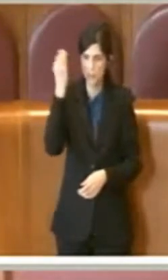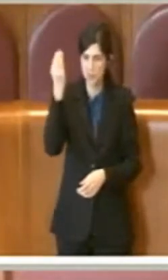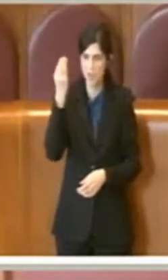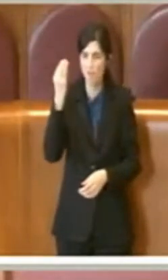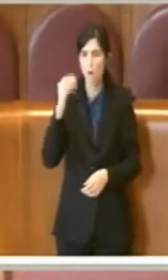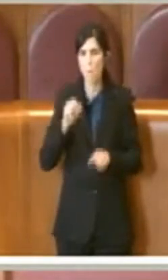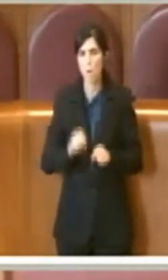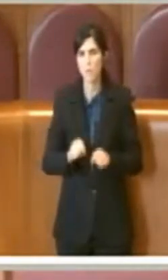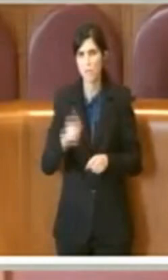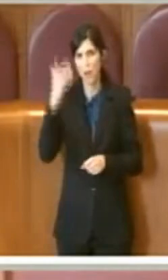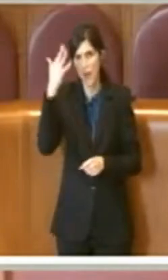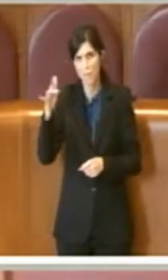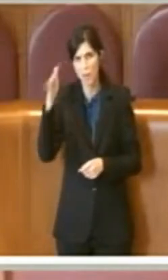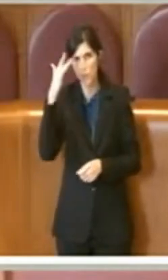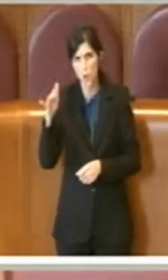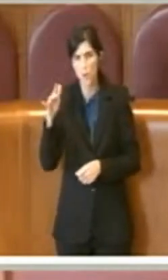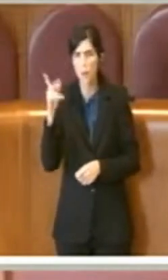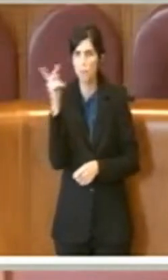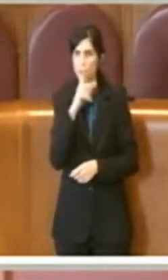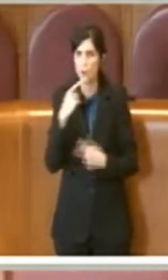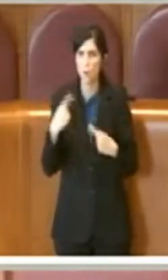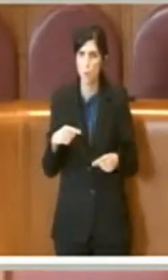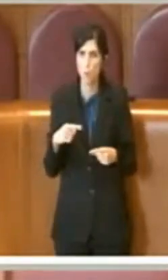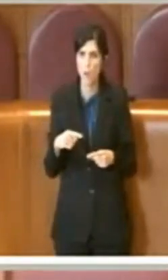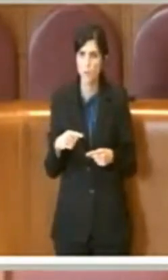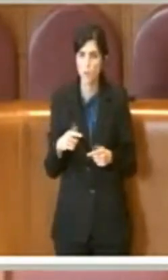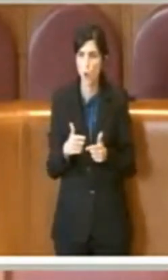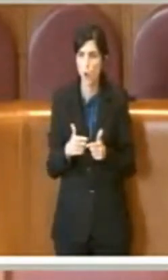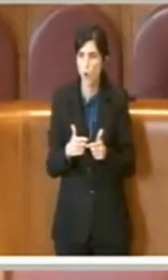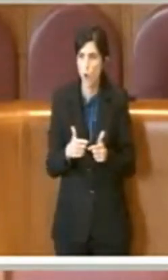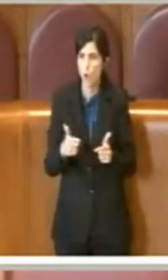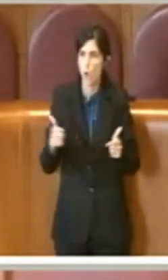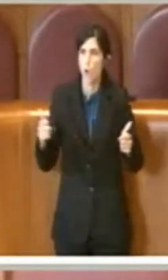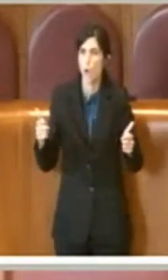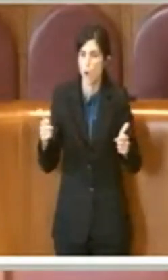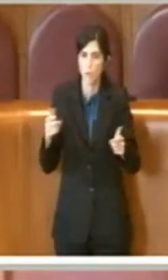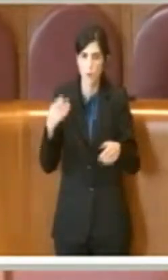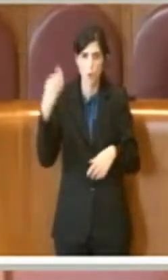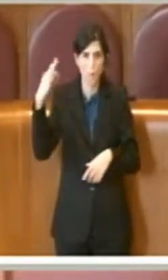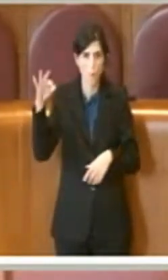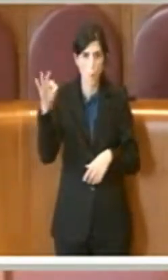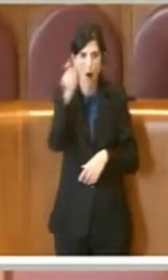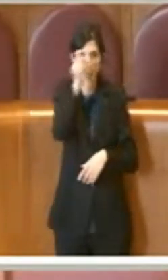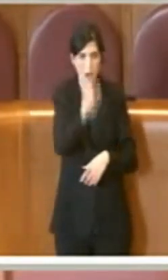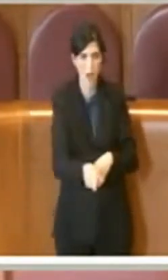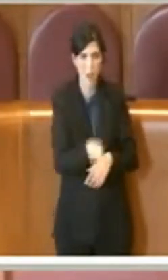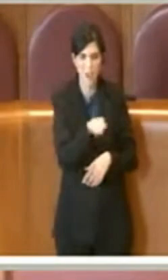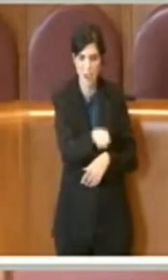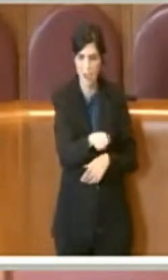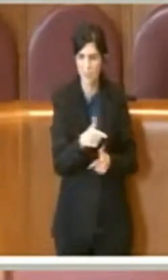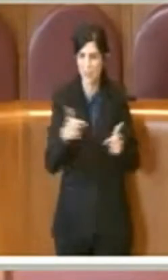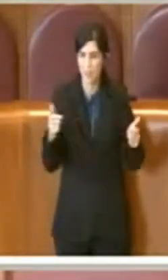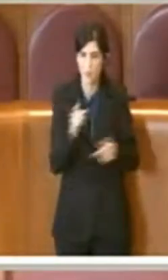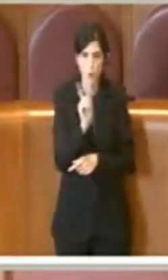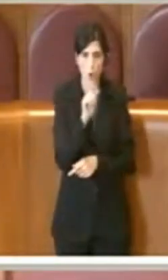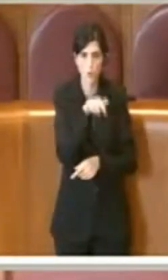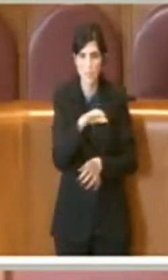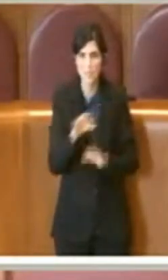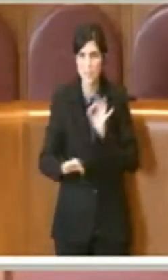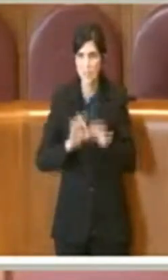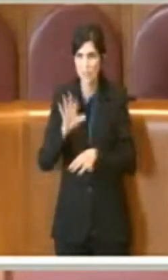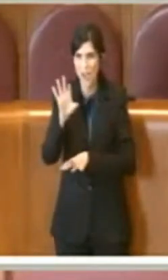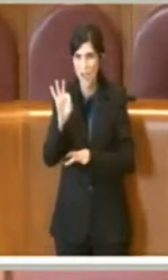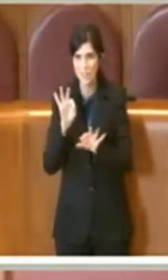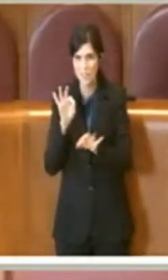ma in questo modo non è un ampliare le qualità di questa persona a essere molto più selettiva allora poi